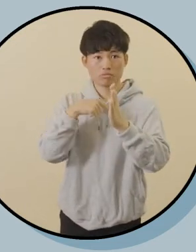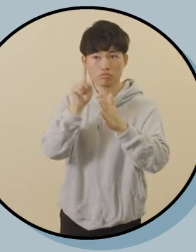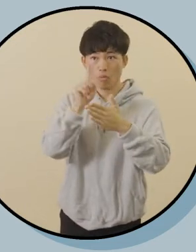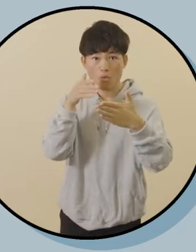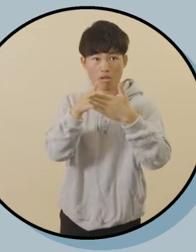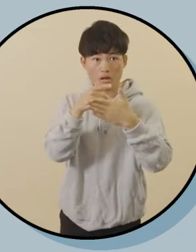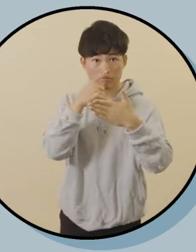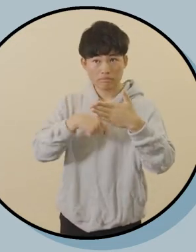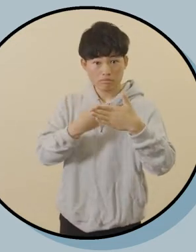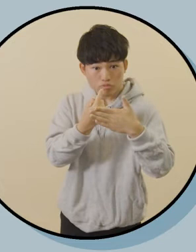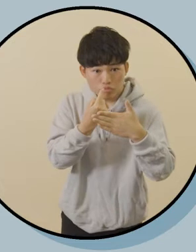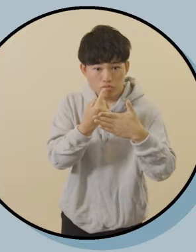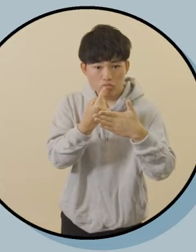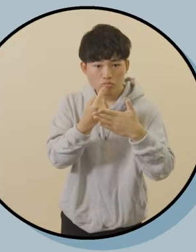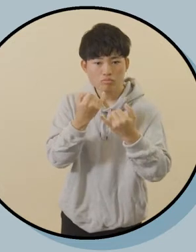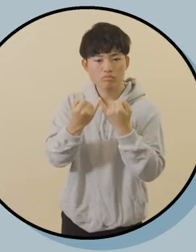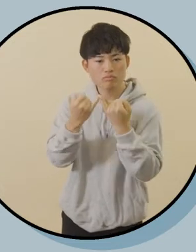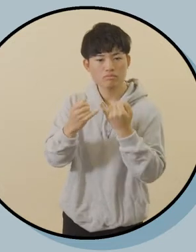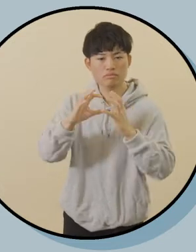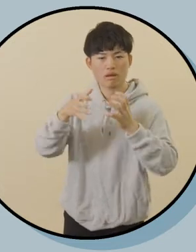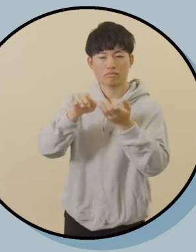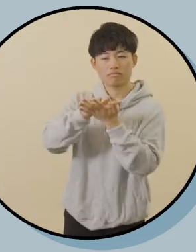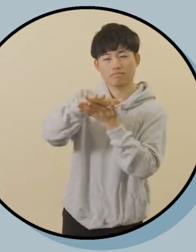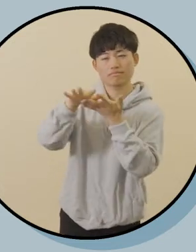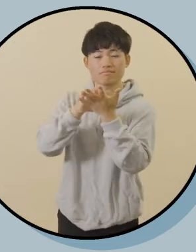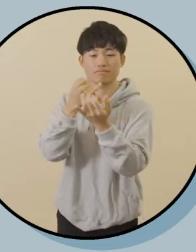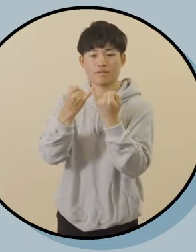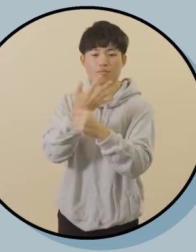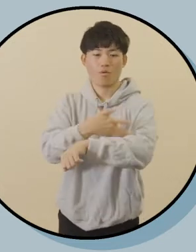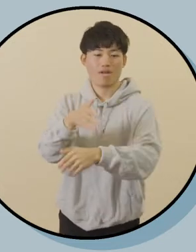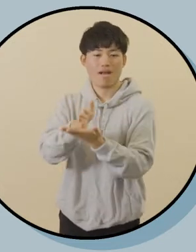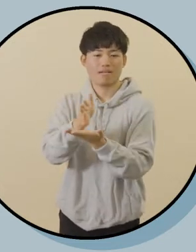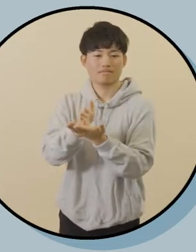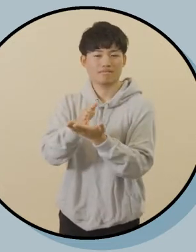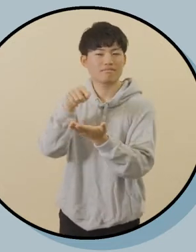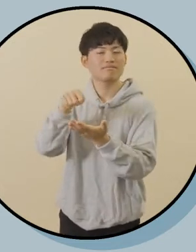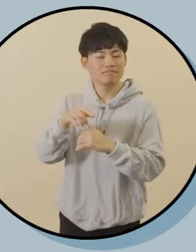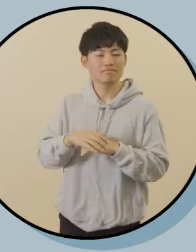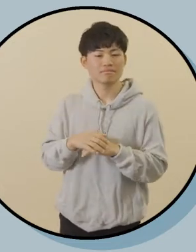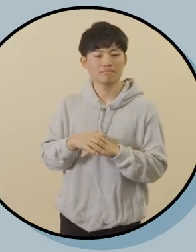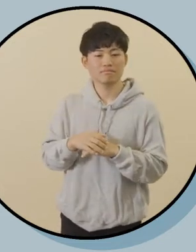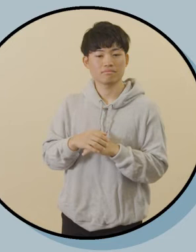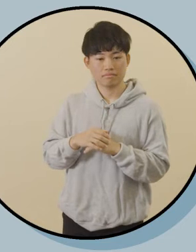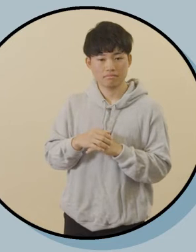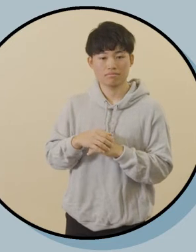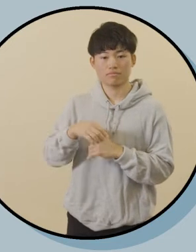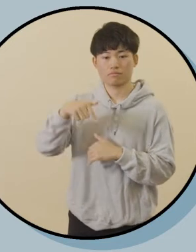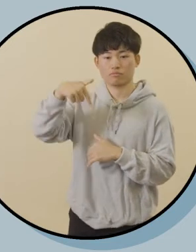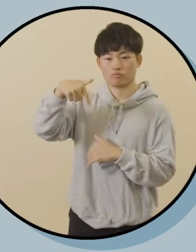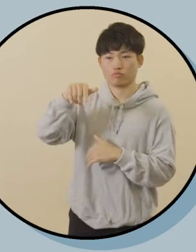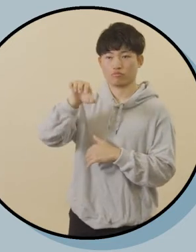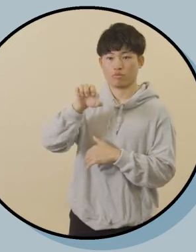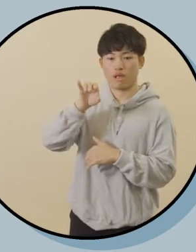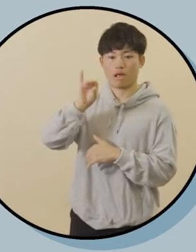なのかみたいなので世界とこう混ざっていくみたいな物語が、まあ、言ってしまえばフェチ